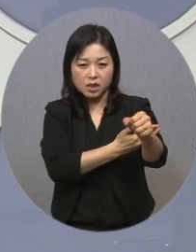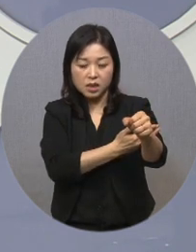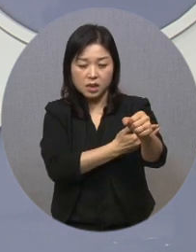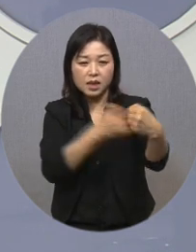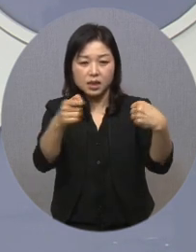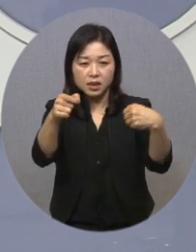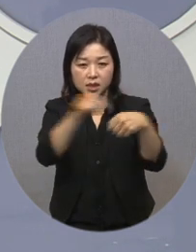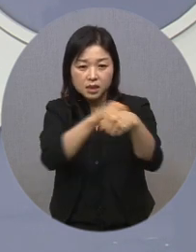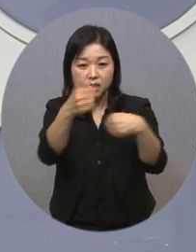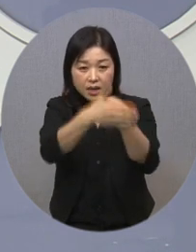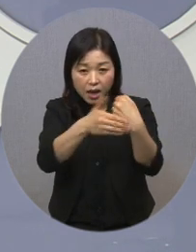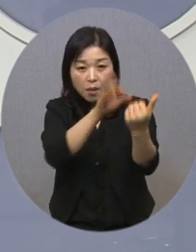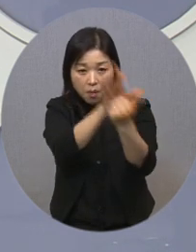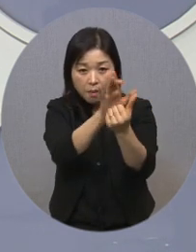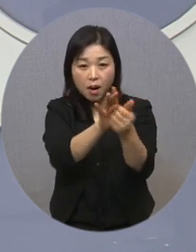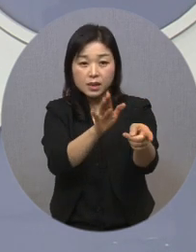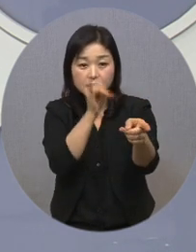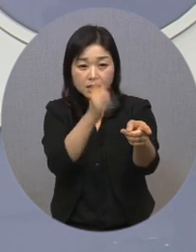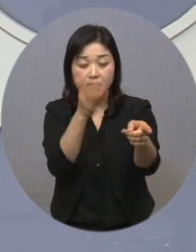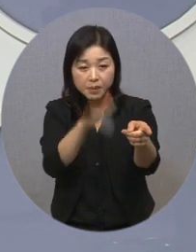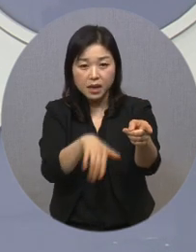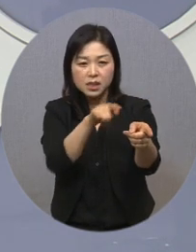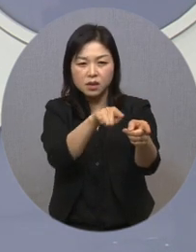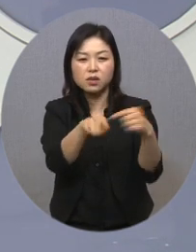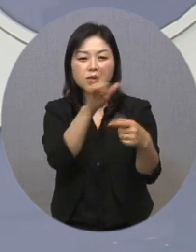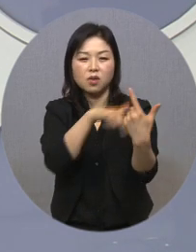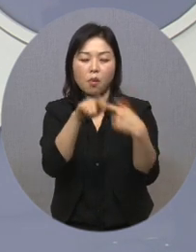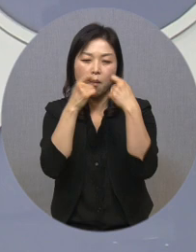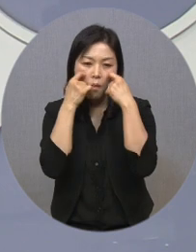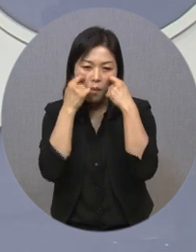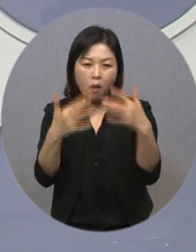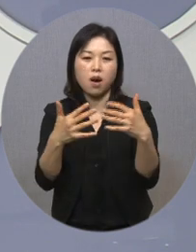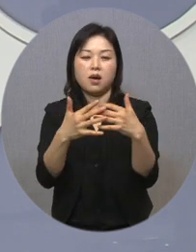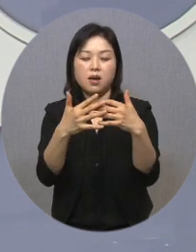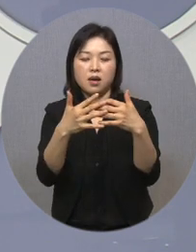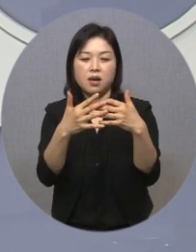되어 있지만 이 사항들을 좀 더 명료하게